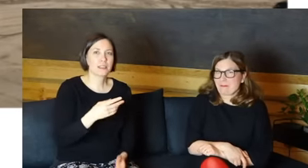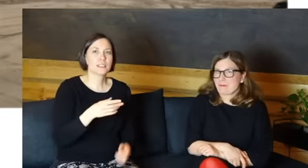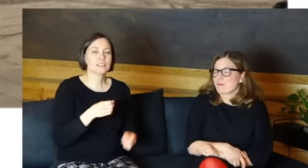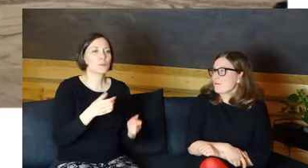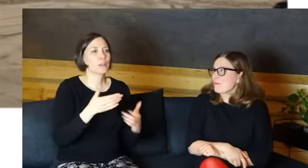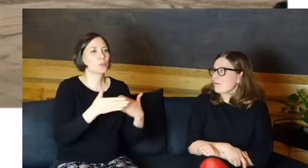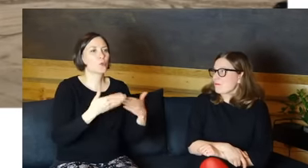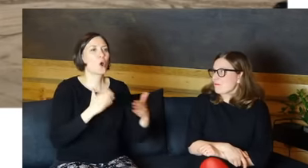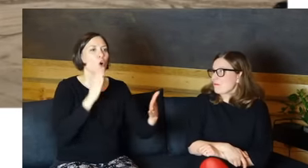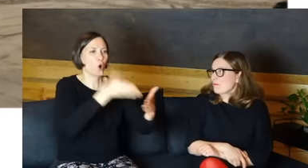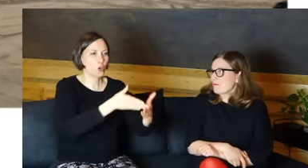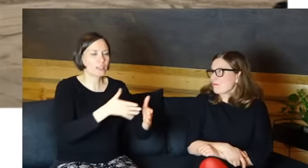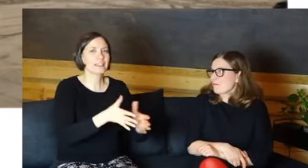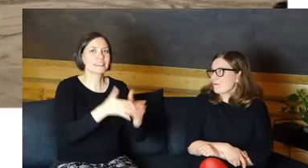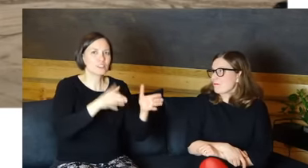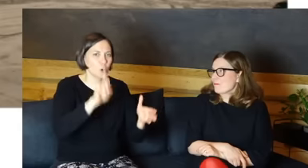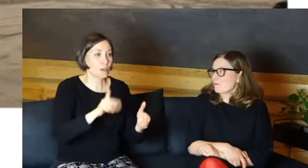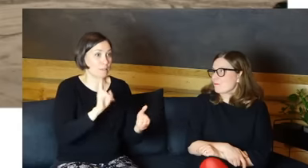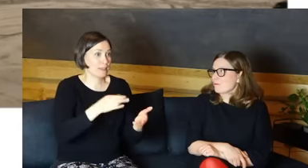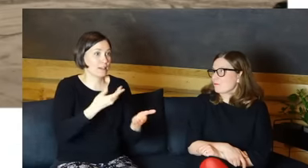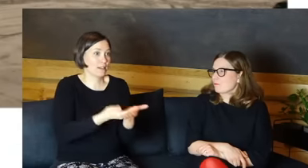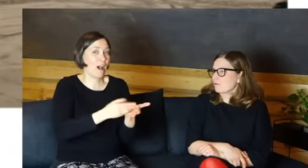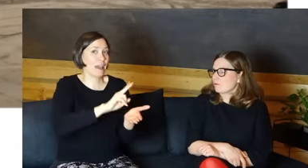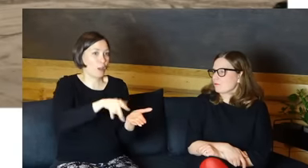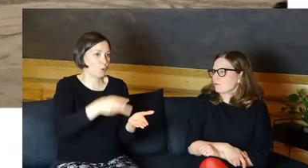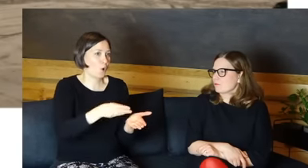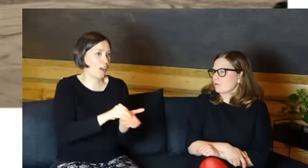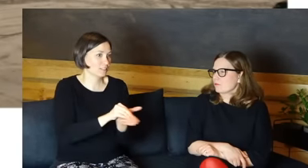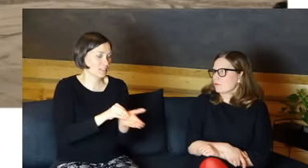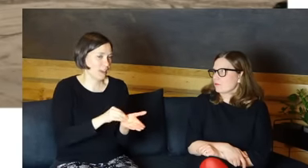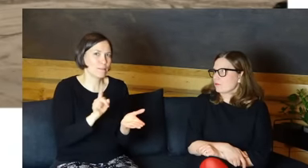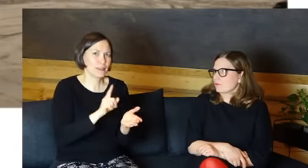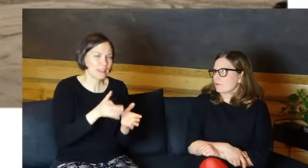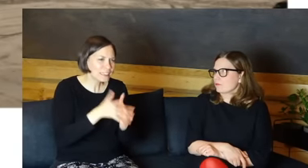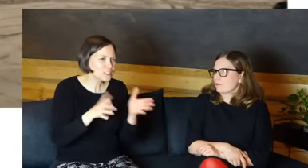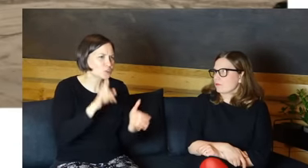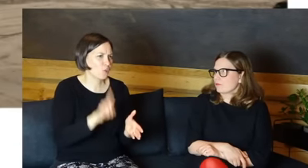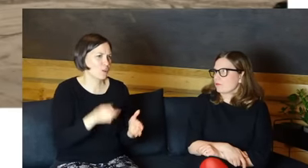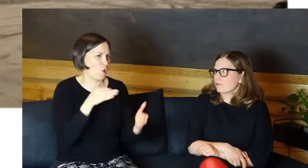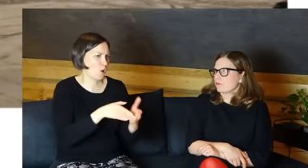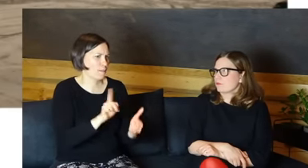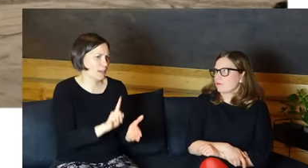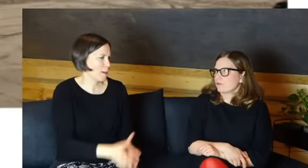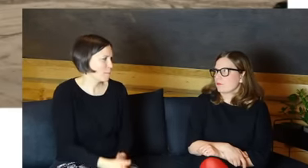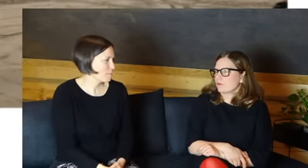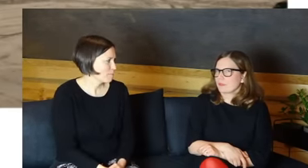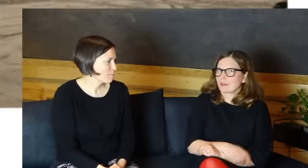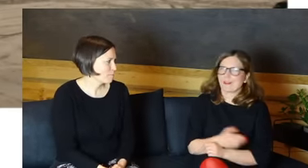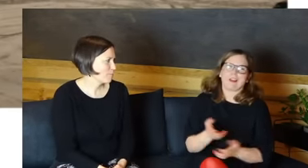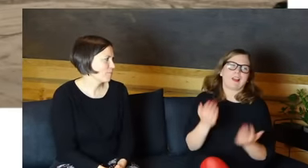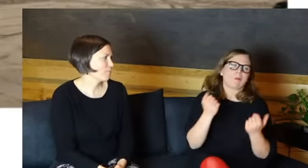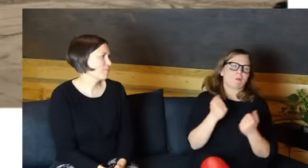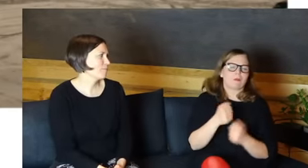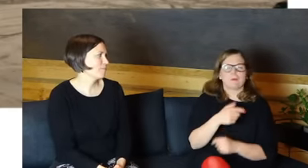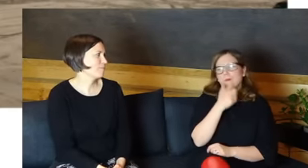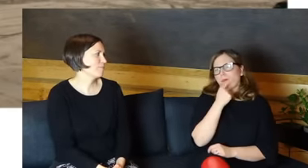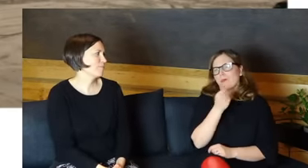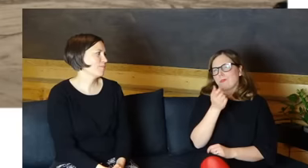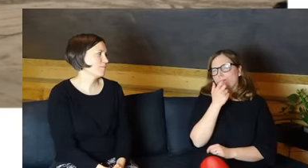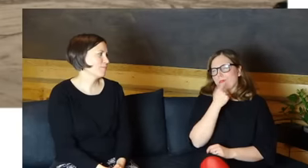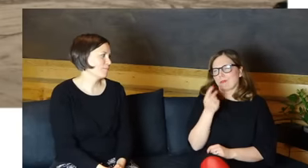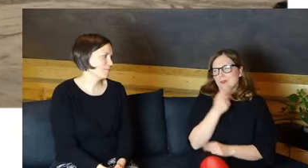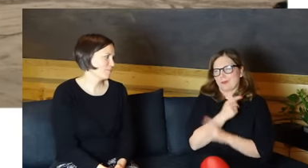perustavan historiassa? Tässä on selkeästi, joo. Ihan helppo, ihan helppo.